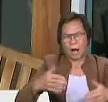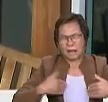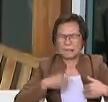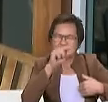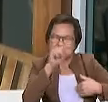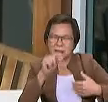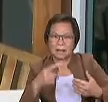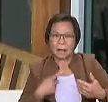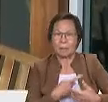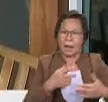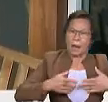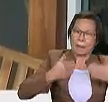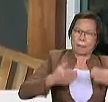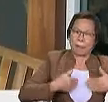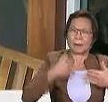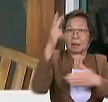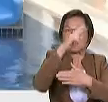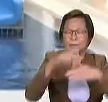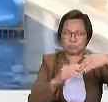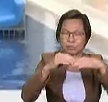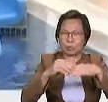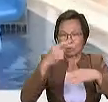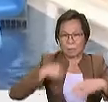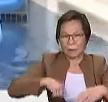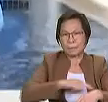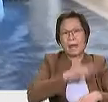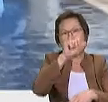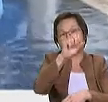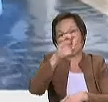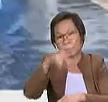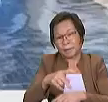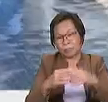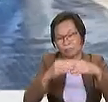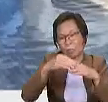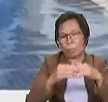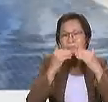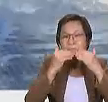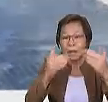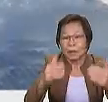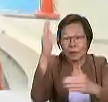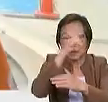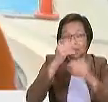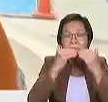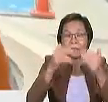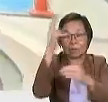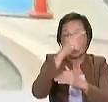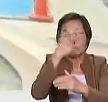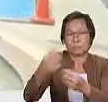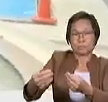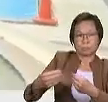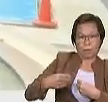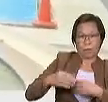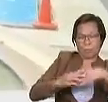habis Ahmad bersyukurlah kepadanya bekerja untuk melonggarkan ini eh Sofi Jadi terima kasih lalu pada Kerajaan lah karena memberi